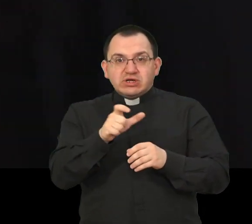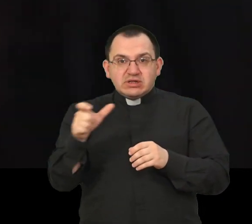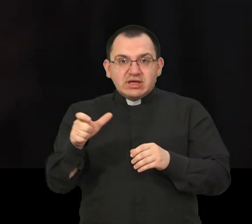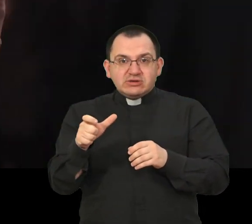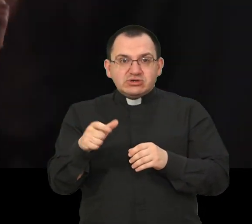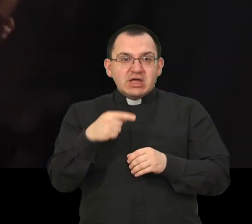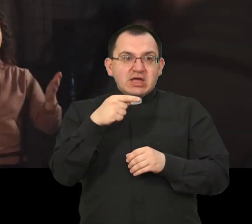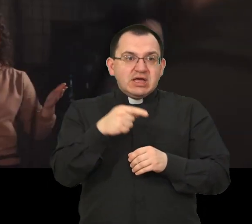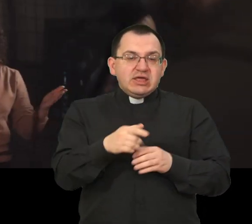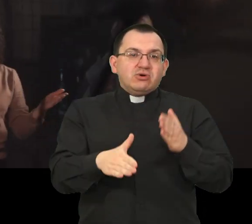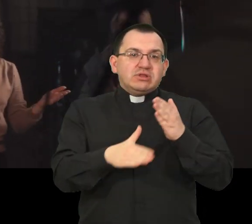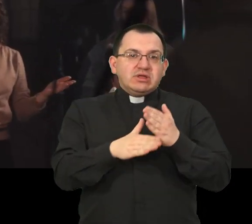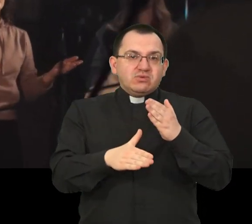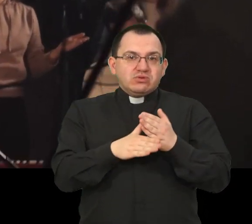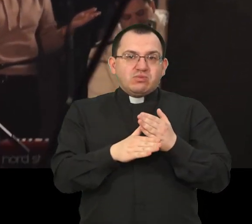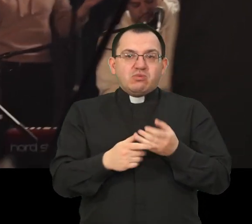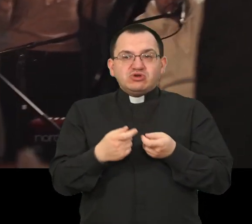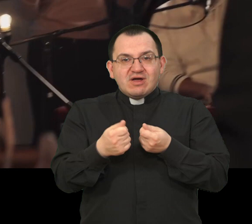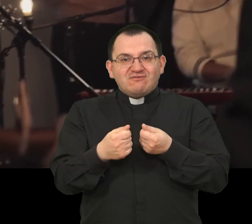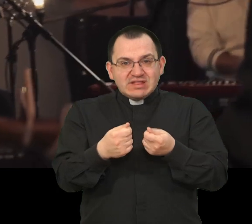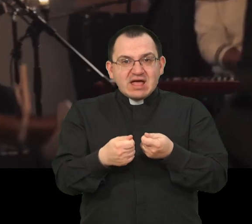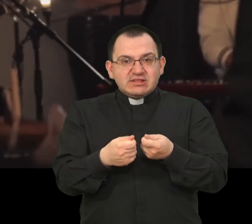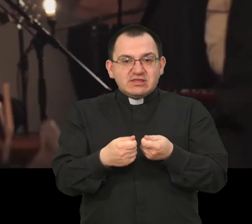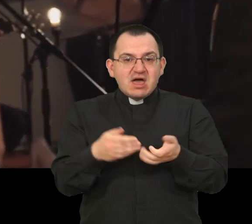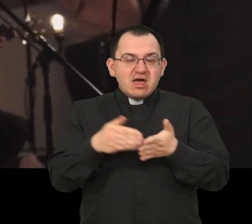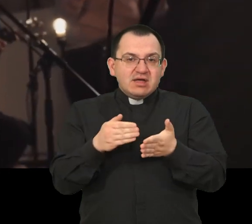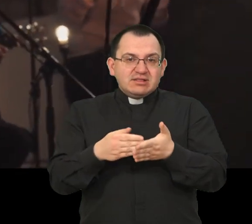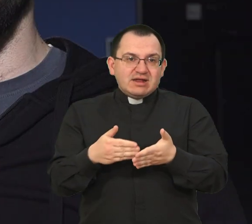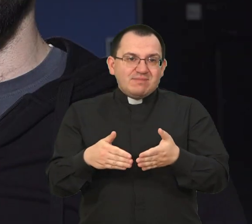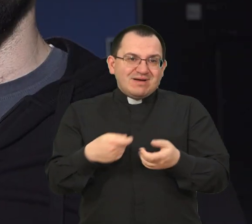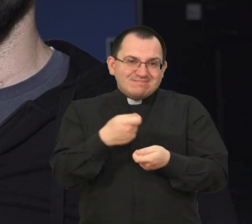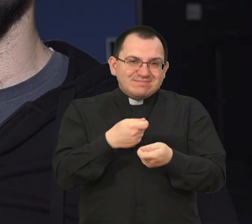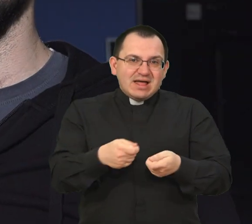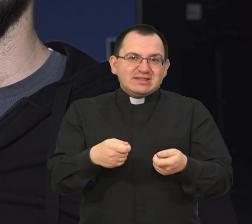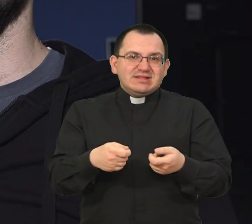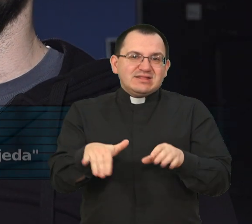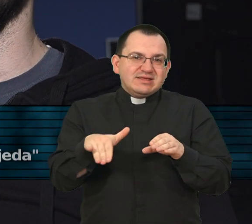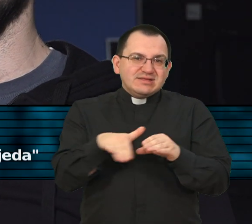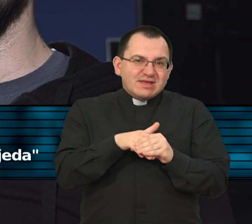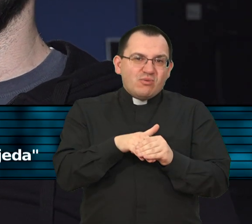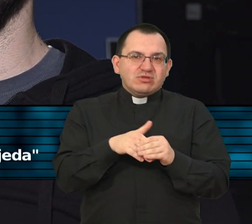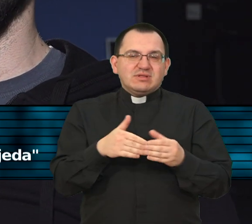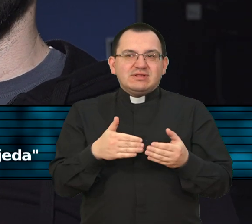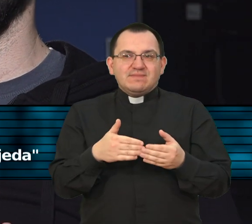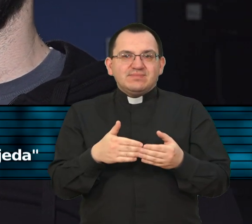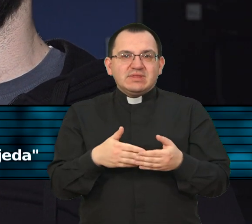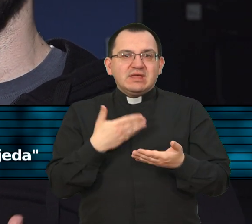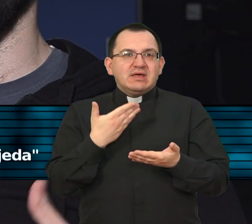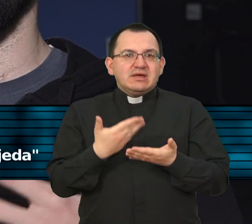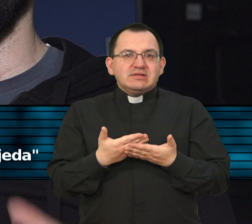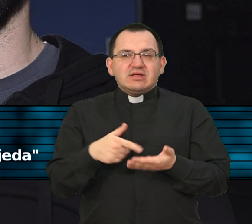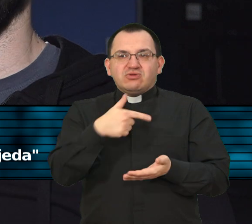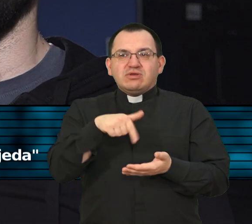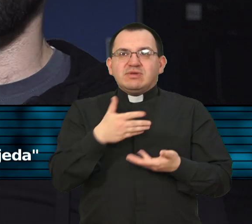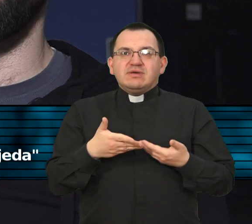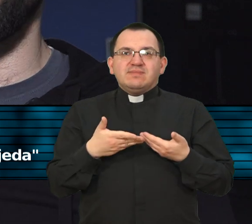jer imaju i nekoliko djelatnika. Budući da moramo i financirati taj hladni pogon, odlučili smo ljudima